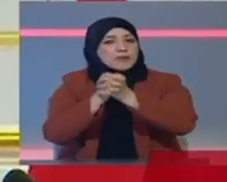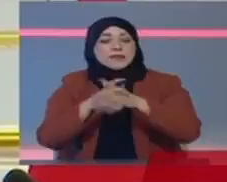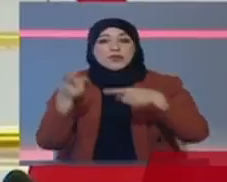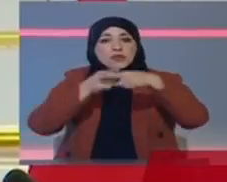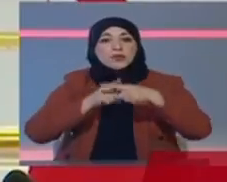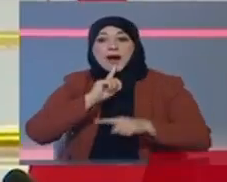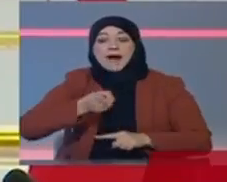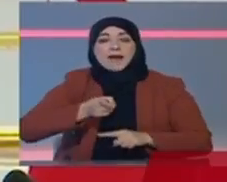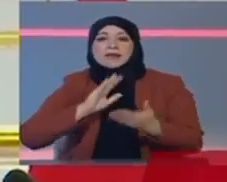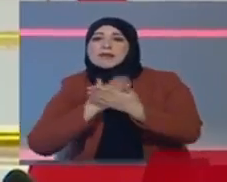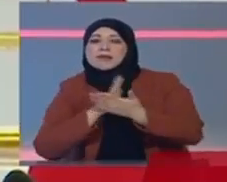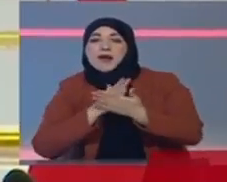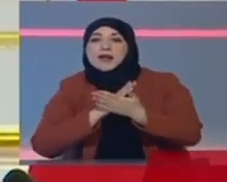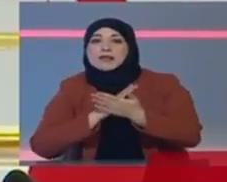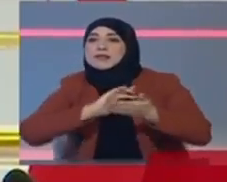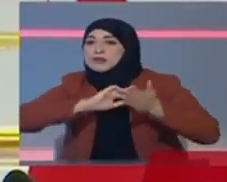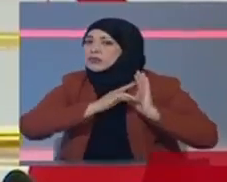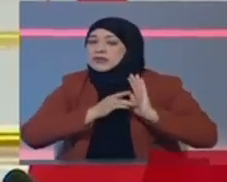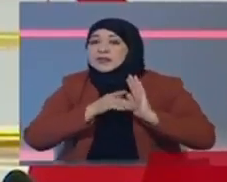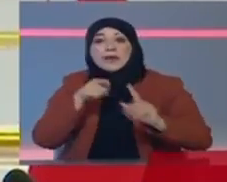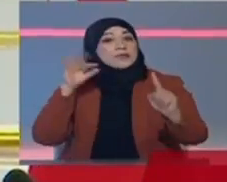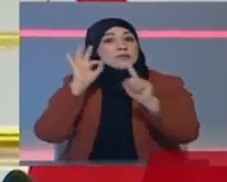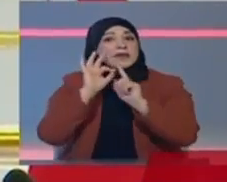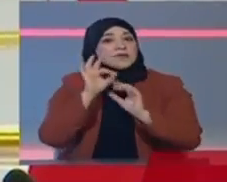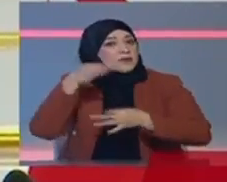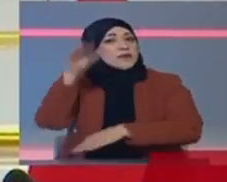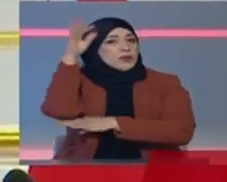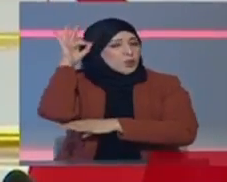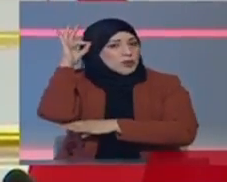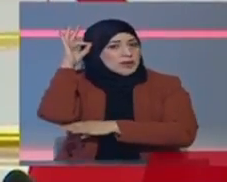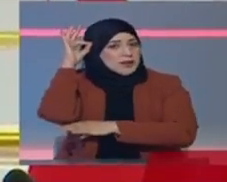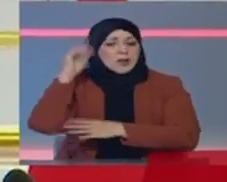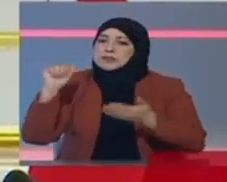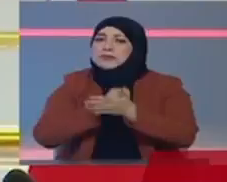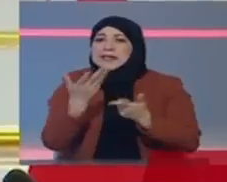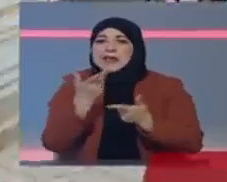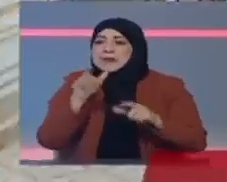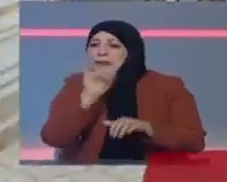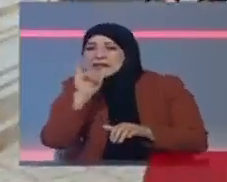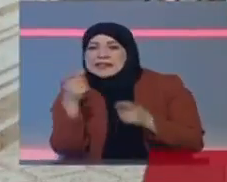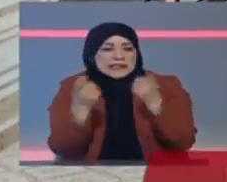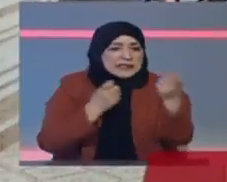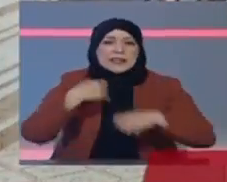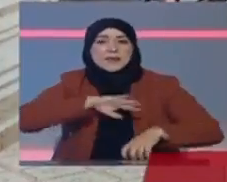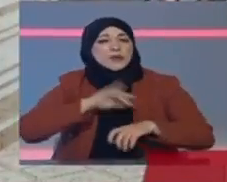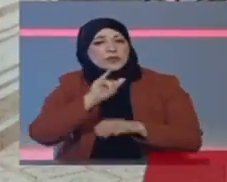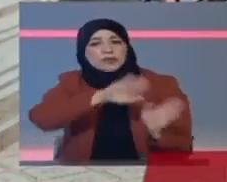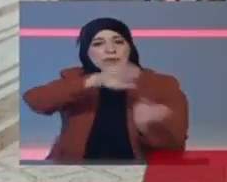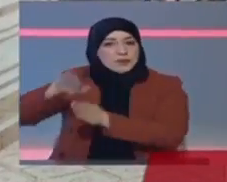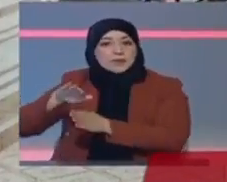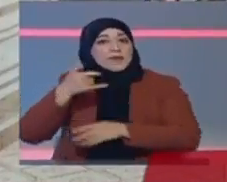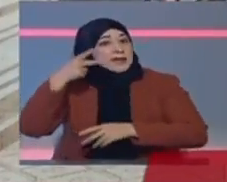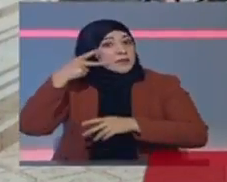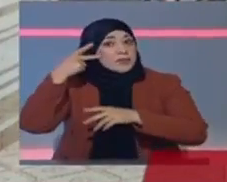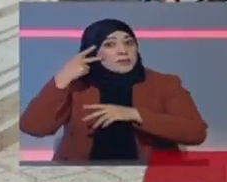التي تتخذ هي قرارات الدوله التونسيه بقطع النظر عن مصدرها رئيس الجمهوريه تحدث